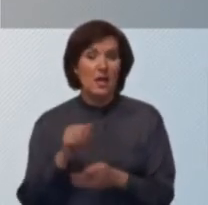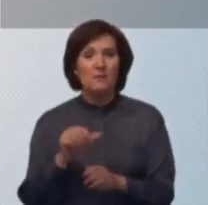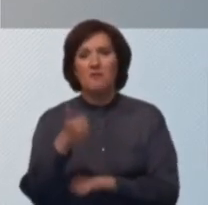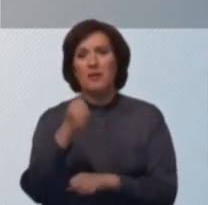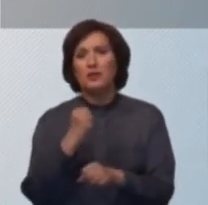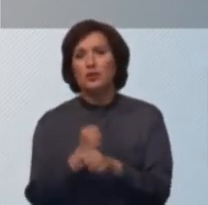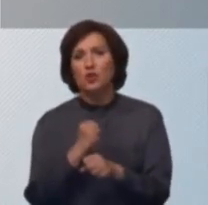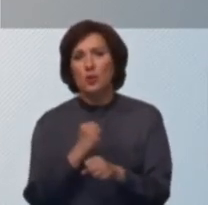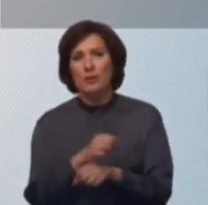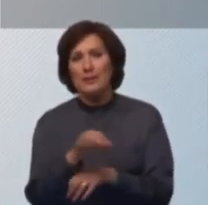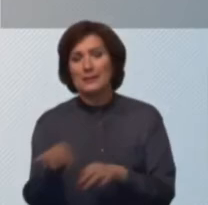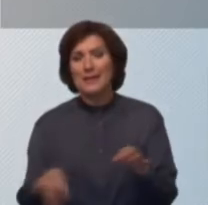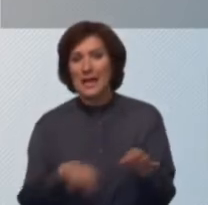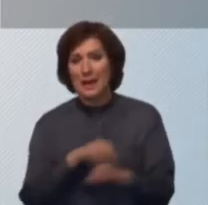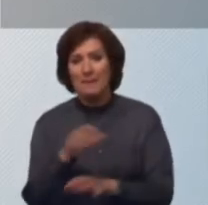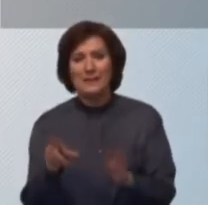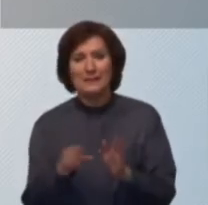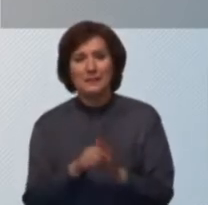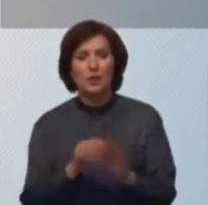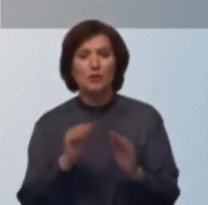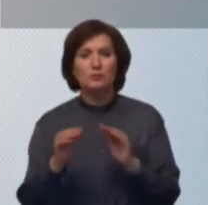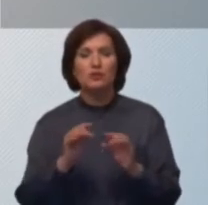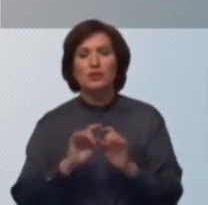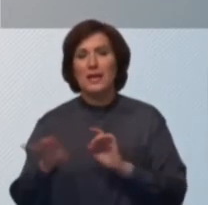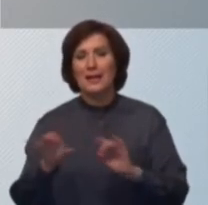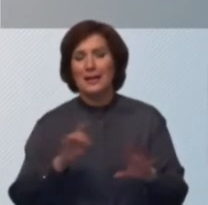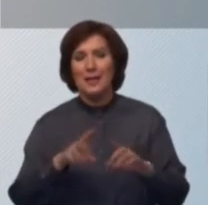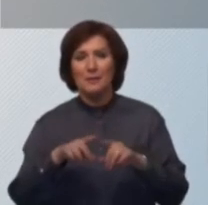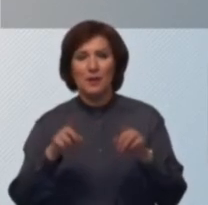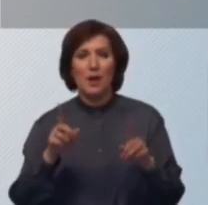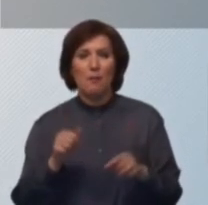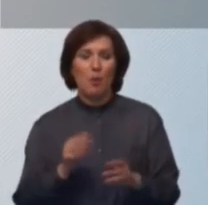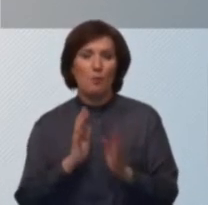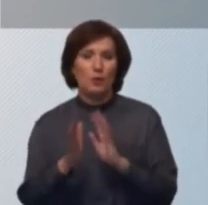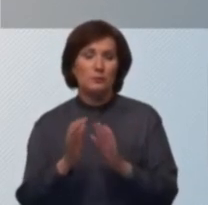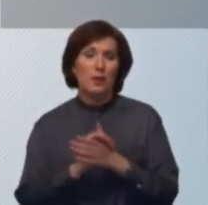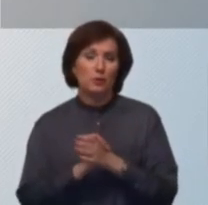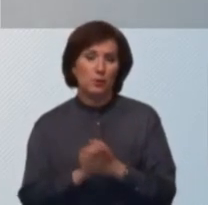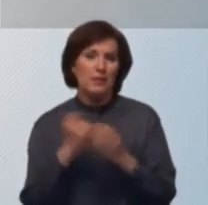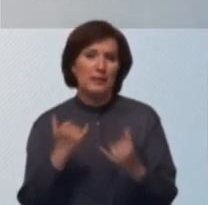зробили схему з розміщення рекламних споруд по проспекту Мира. Зараз